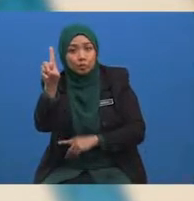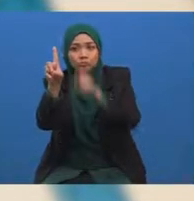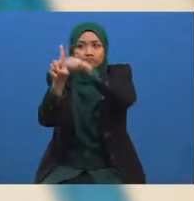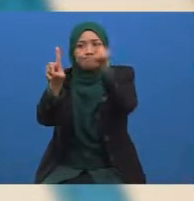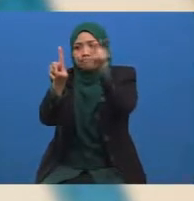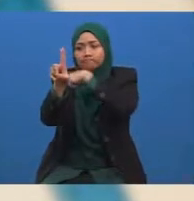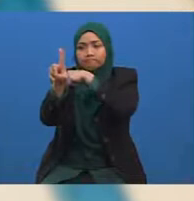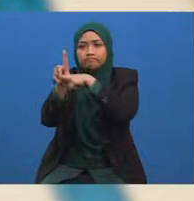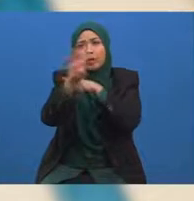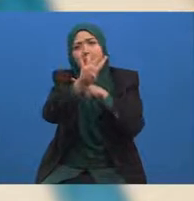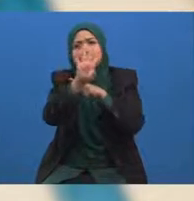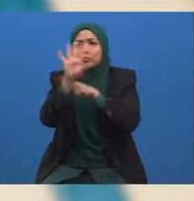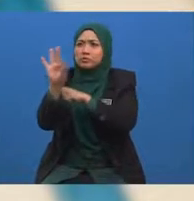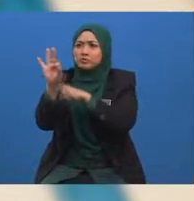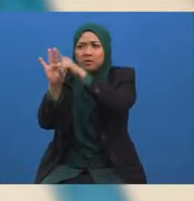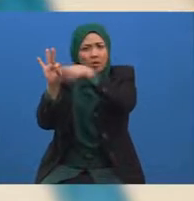49,